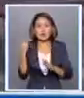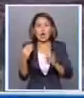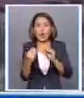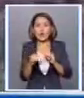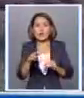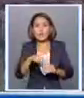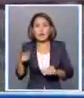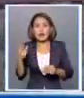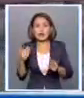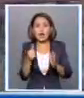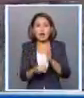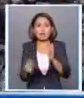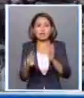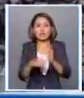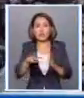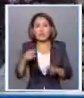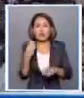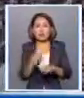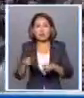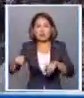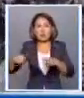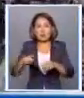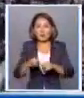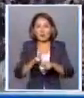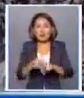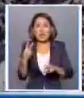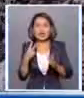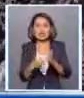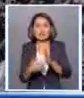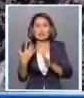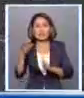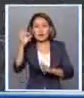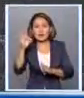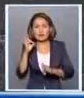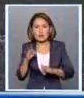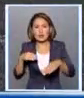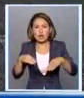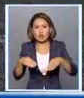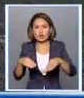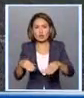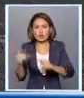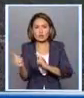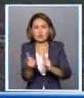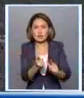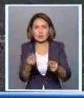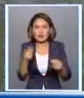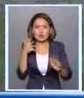шаруашылыққа 10 миллиард 67 миллион теңге несие беріпті. Бұл соманың 75% егістік науқанына жұмсалған.